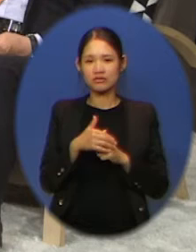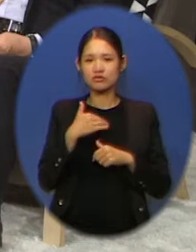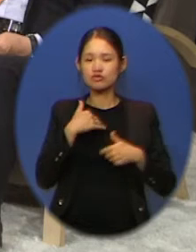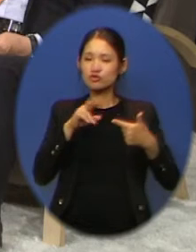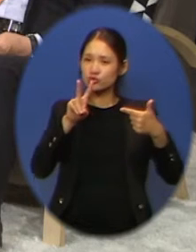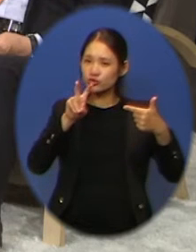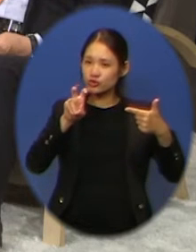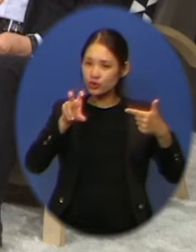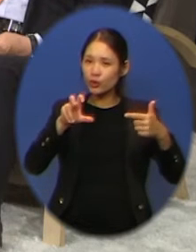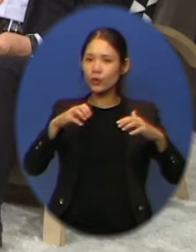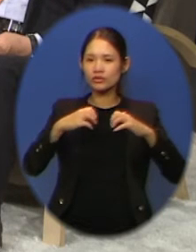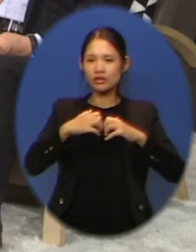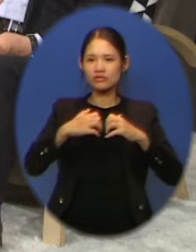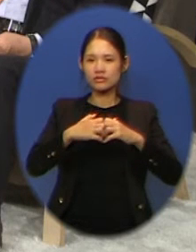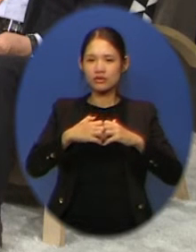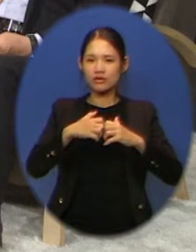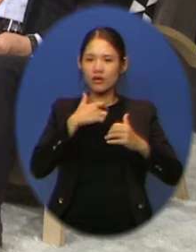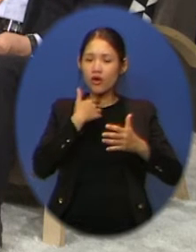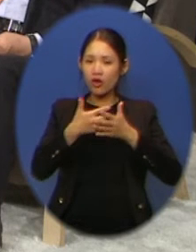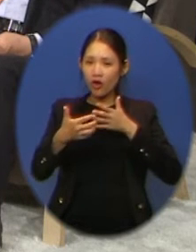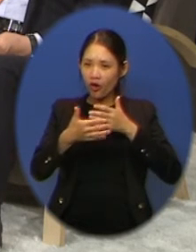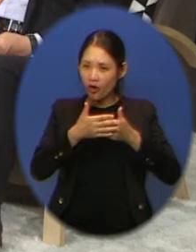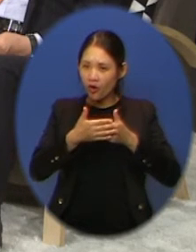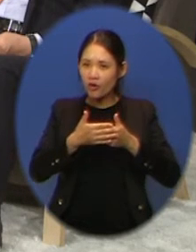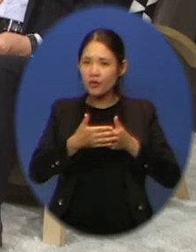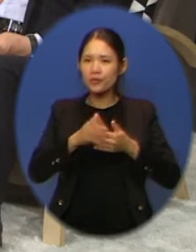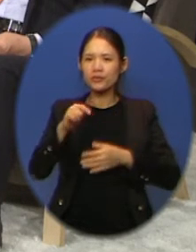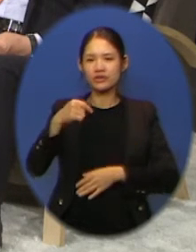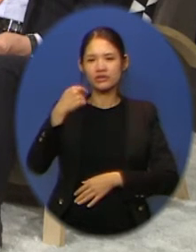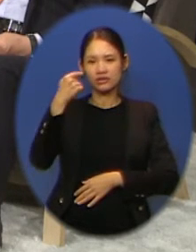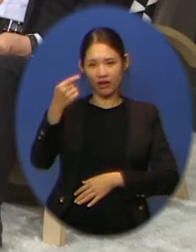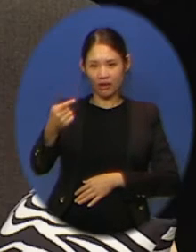제가 이제 그 6.25 때 겪었지 않습니까? 예.